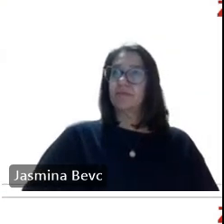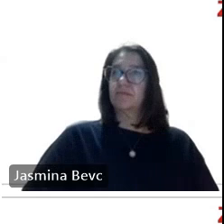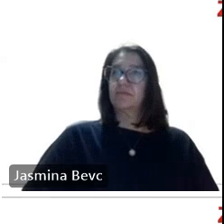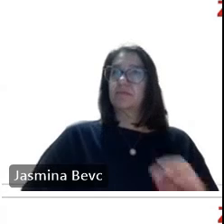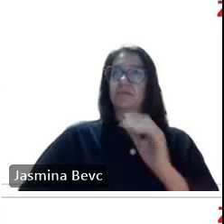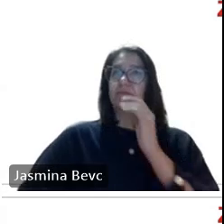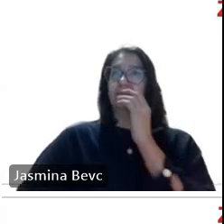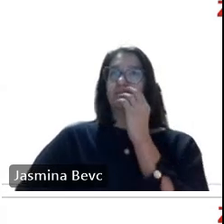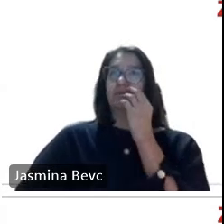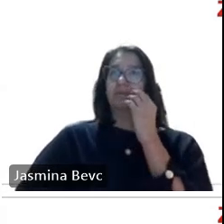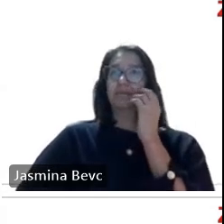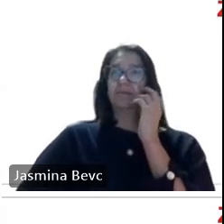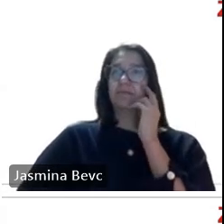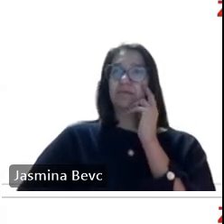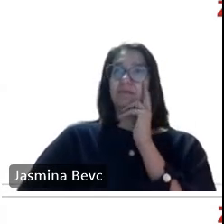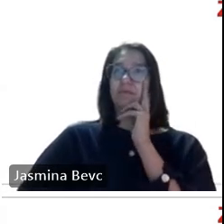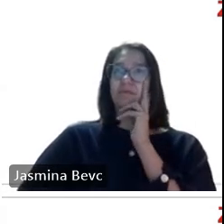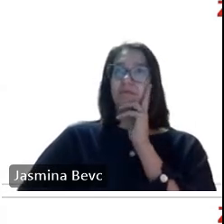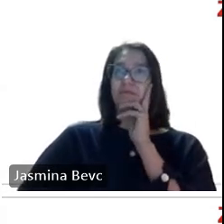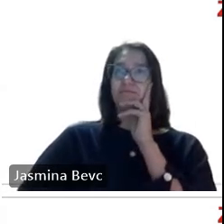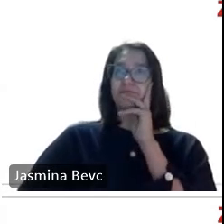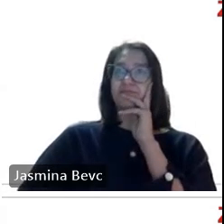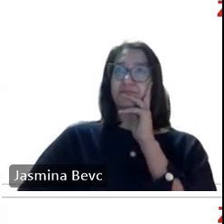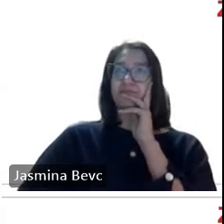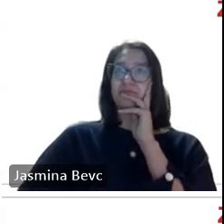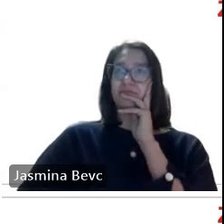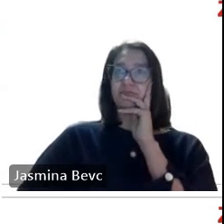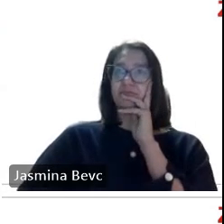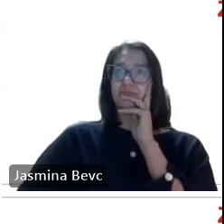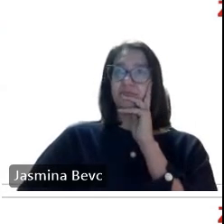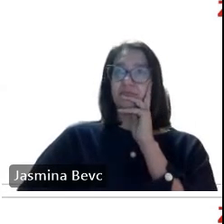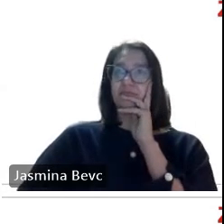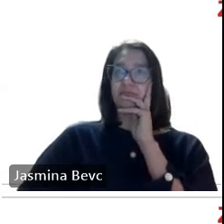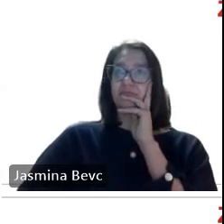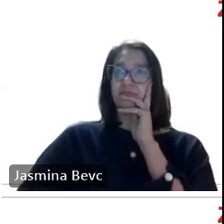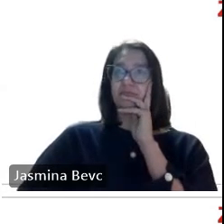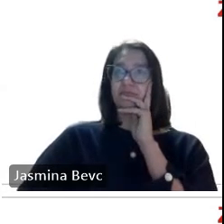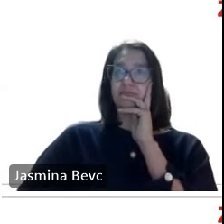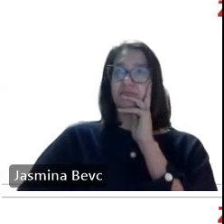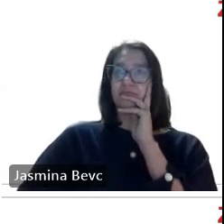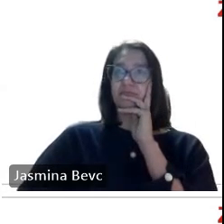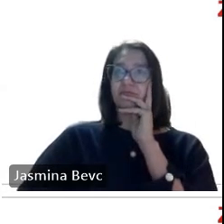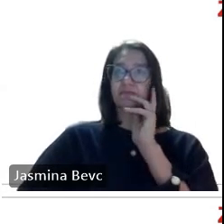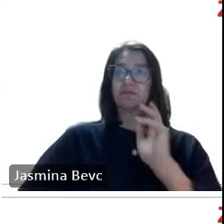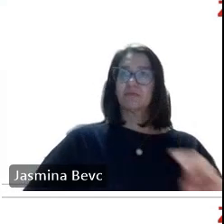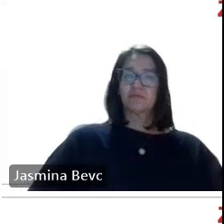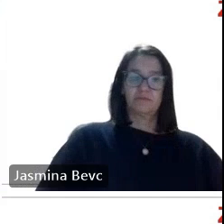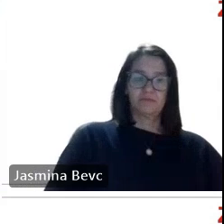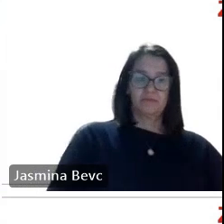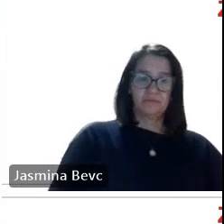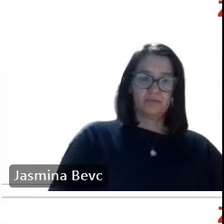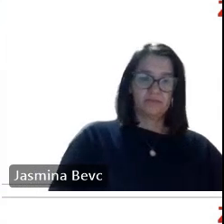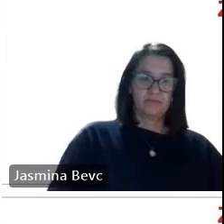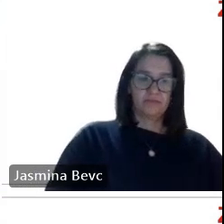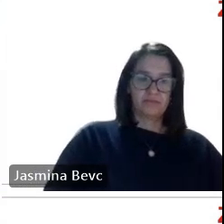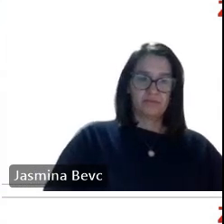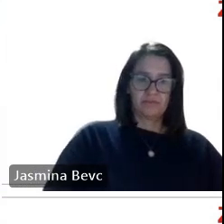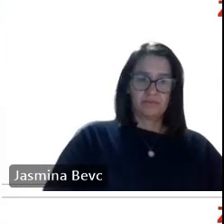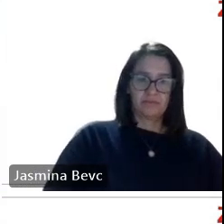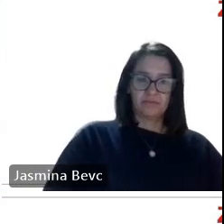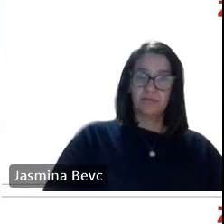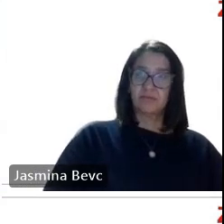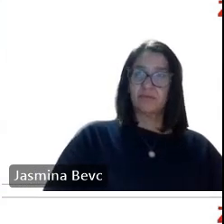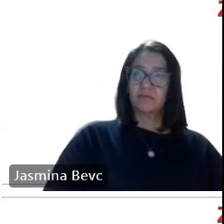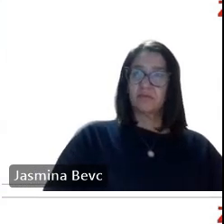vse do junija 2026. Cilj projekta je potrošnikom olajšati dostop do toplotnih črpalk